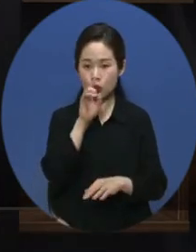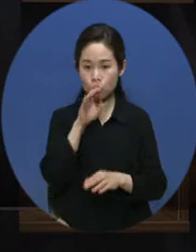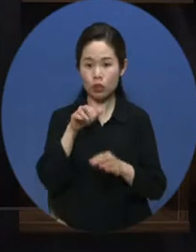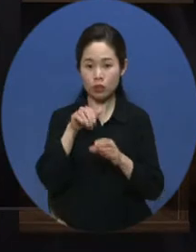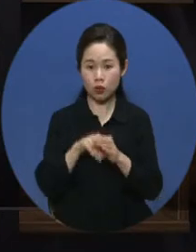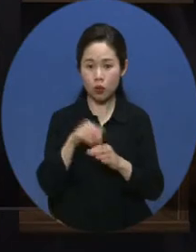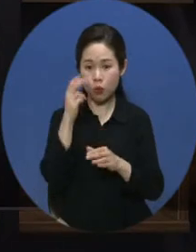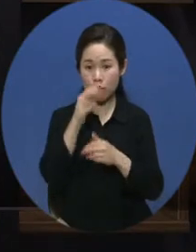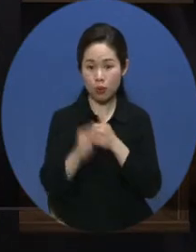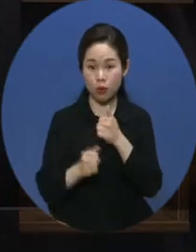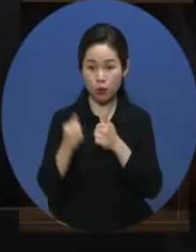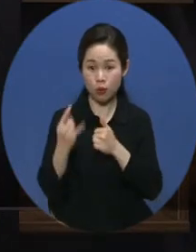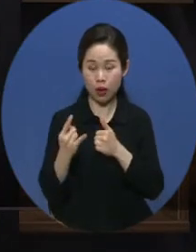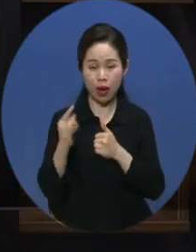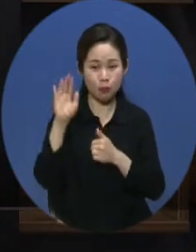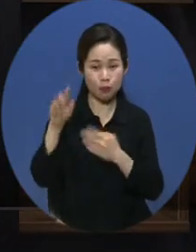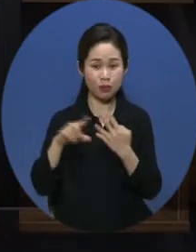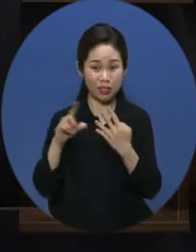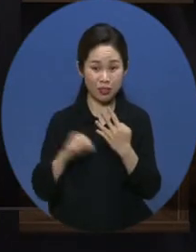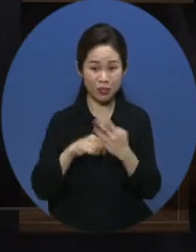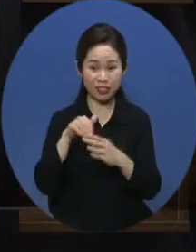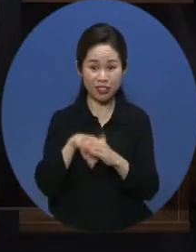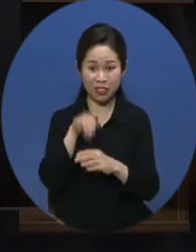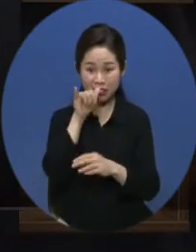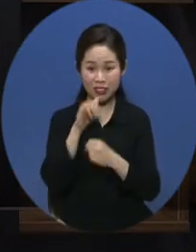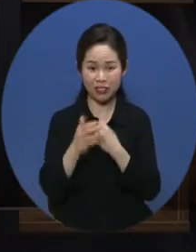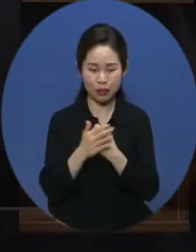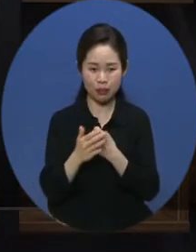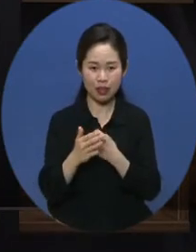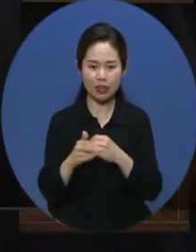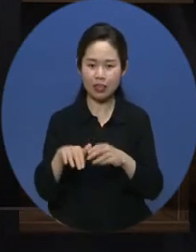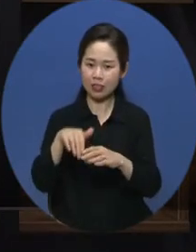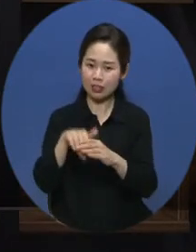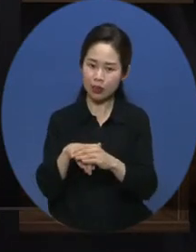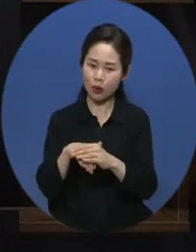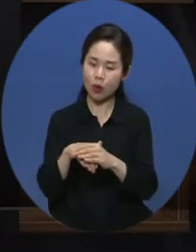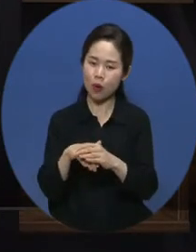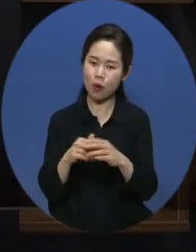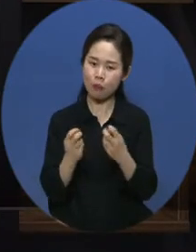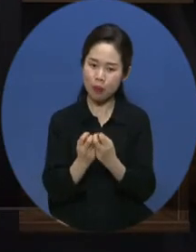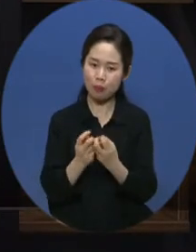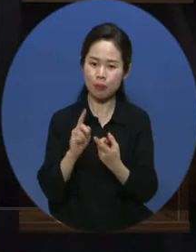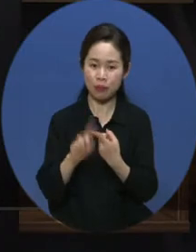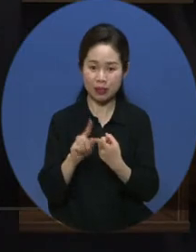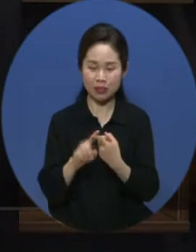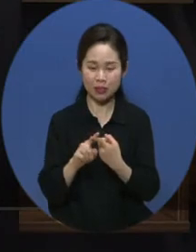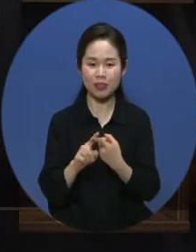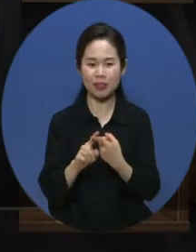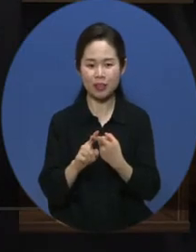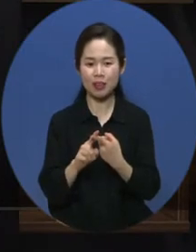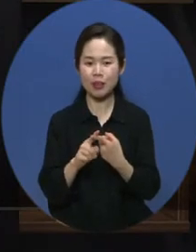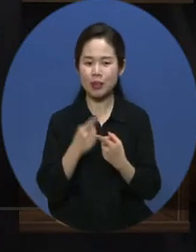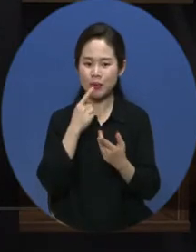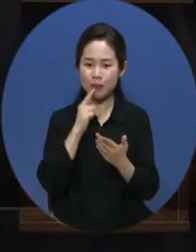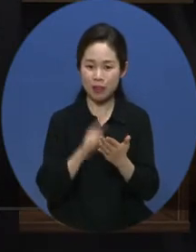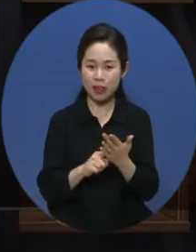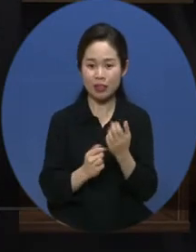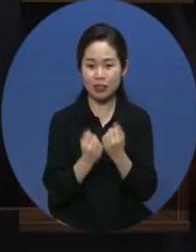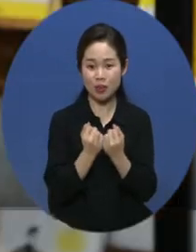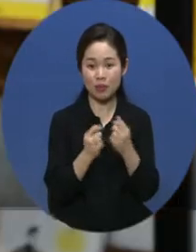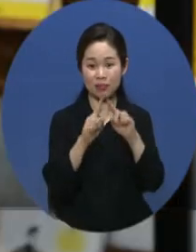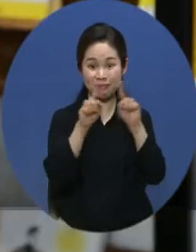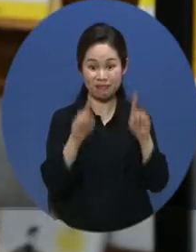중앙선거관리위원회랑 이제 선거가 얼마 안 남아서 어떻게 선거를 할 수 있는지를 저희가 쉬운 글로 설명서를 만들고